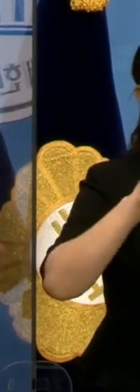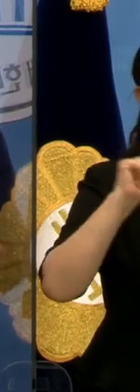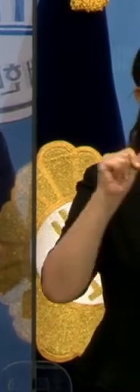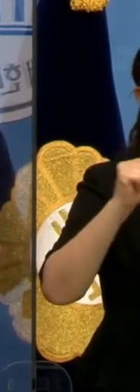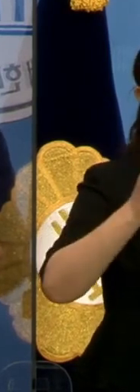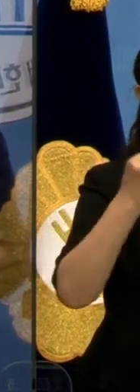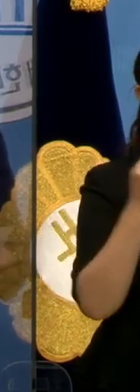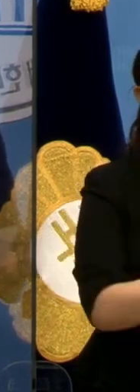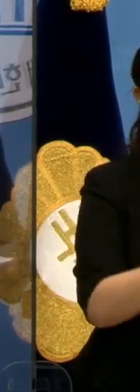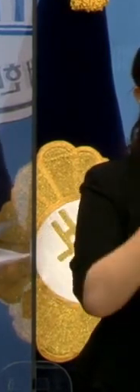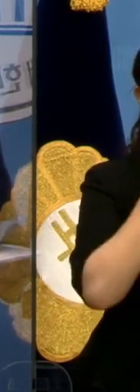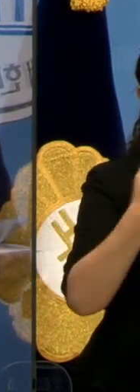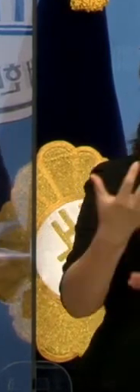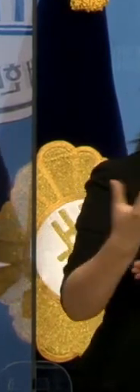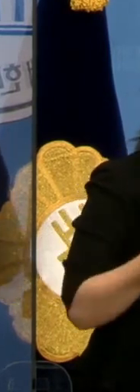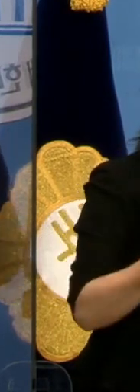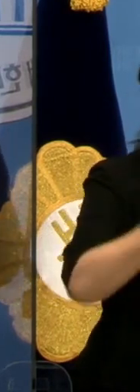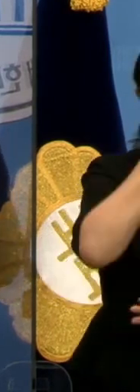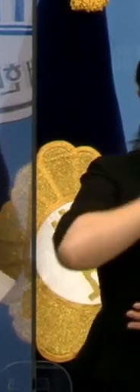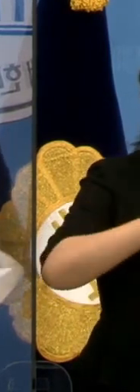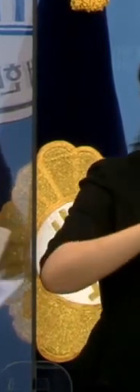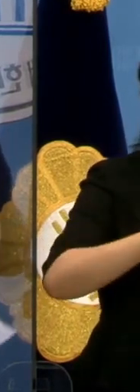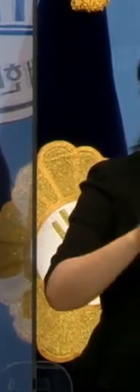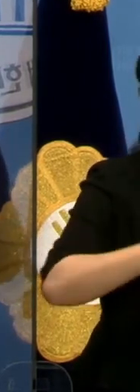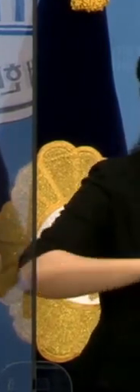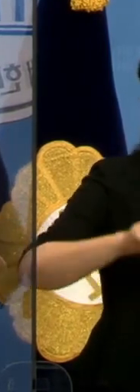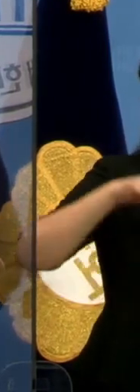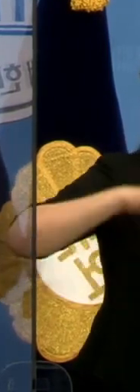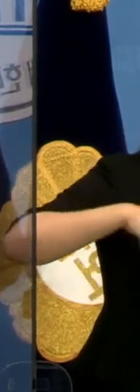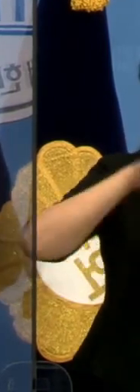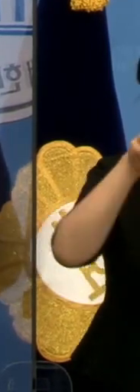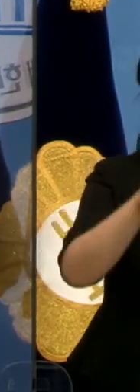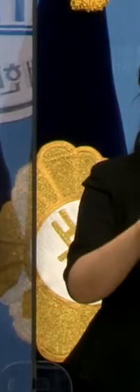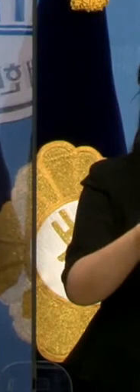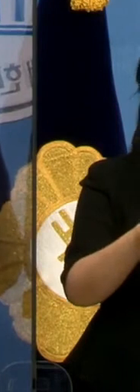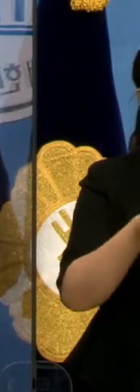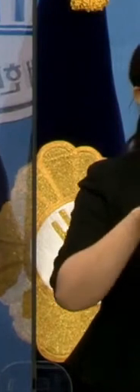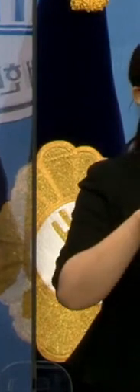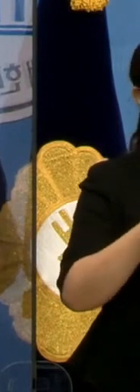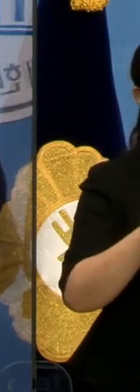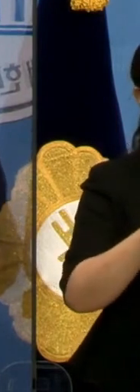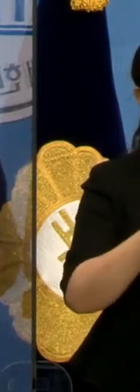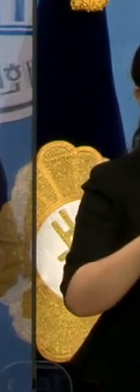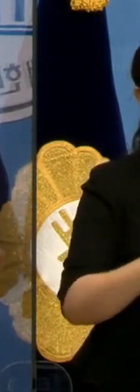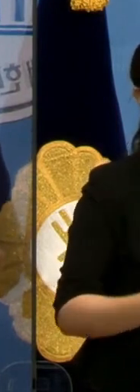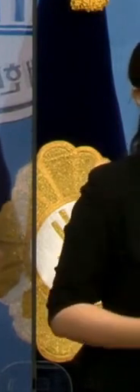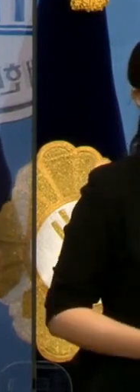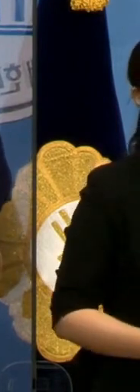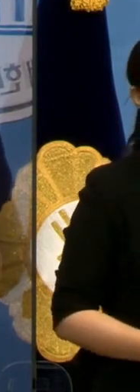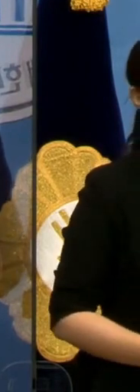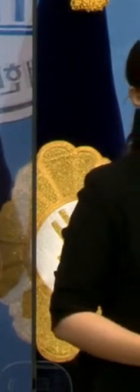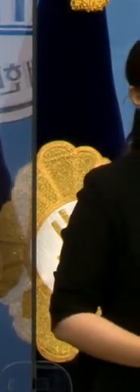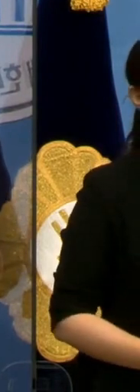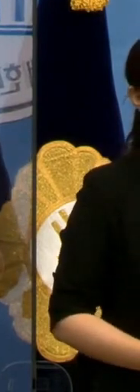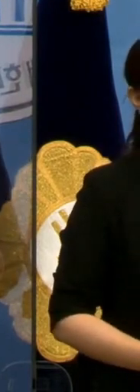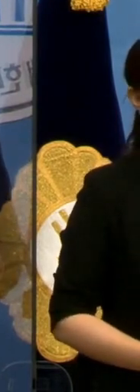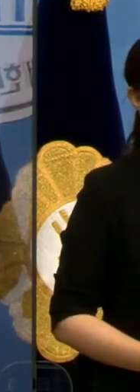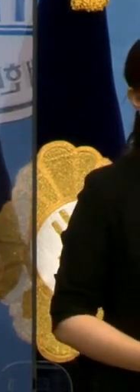무겁게 과세하고 소유권 행사에 다양한 제한 장치를 두는 배경도 이것입니다.